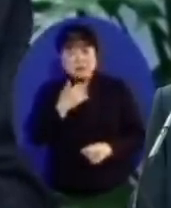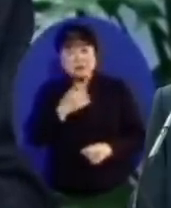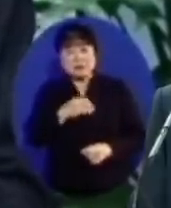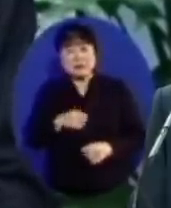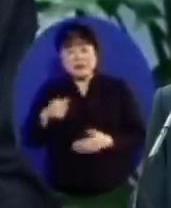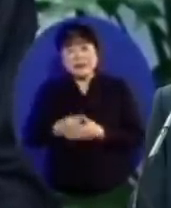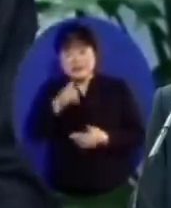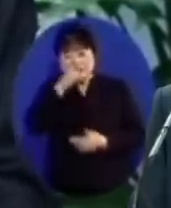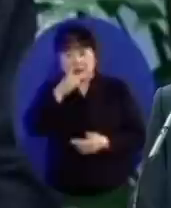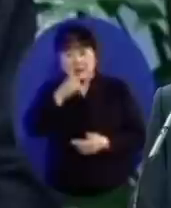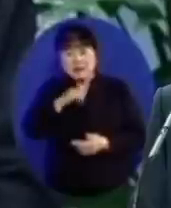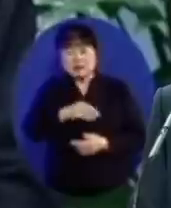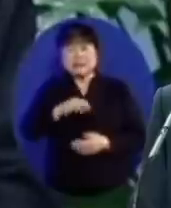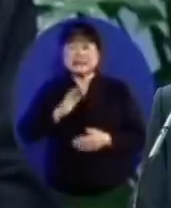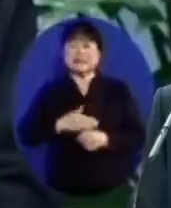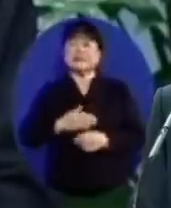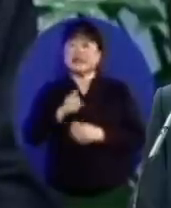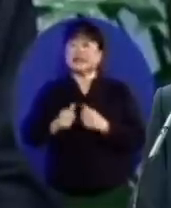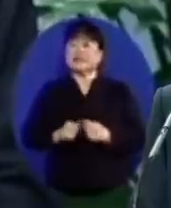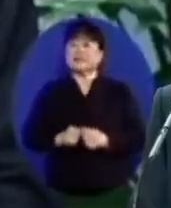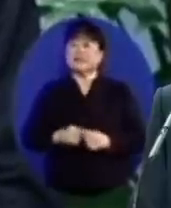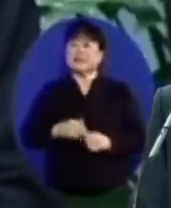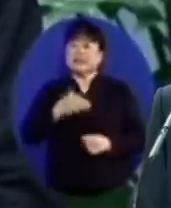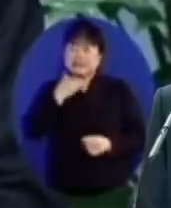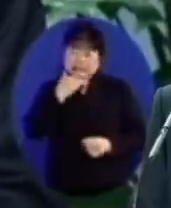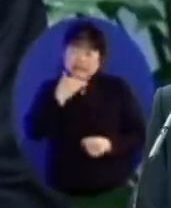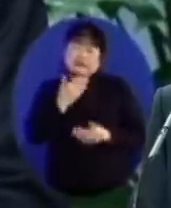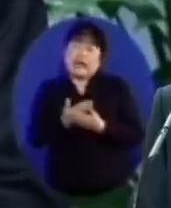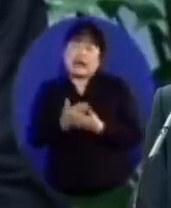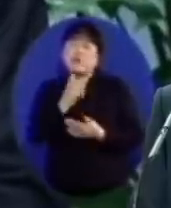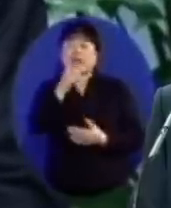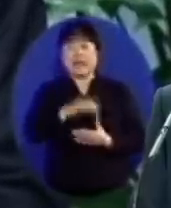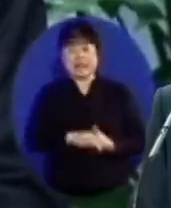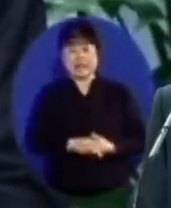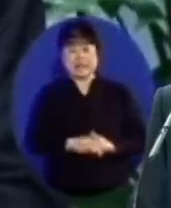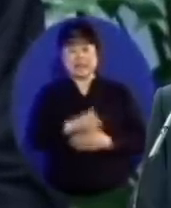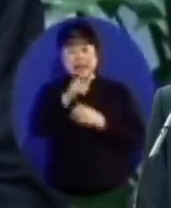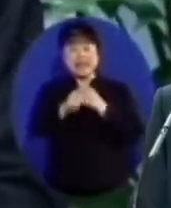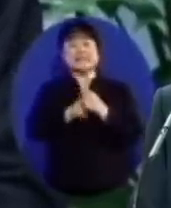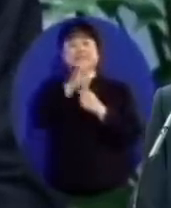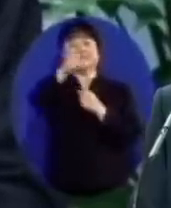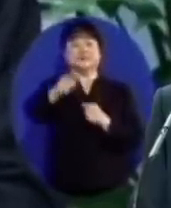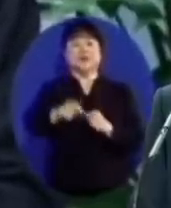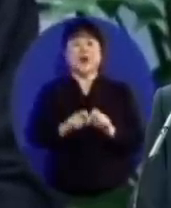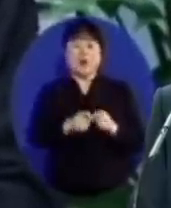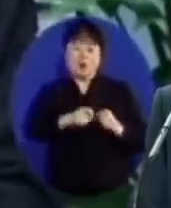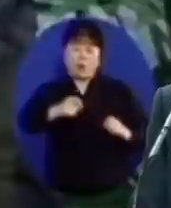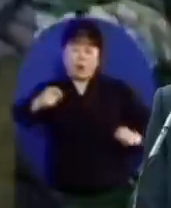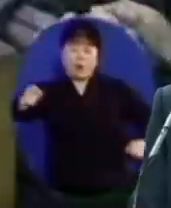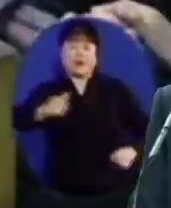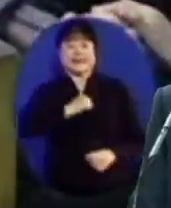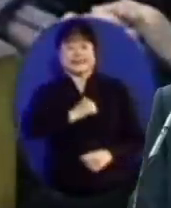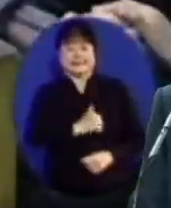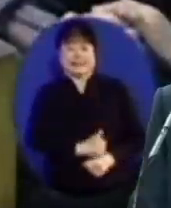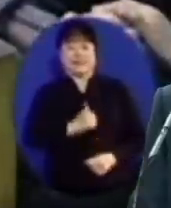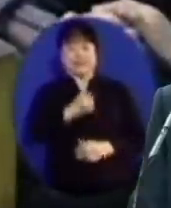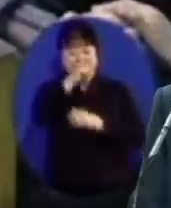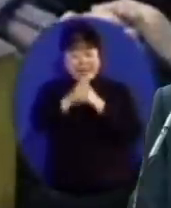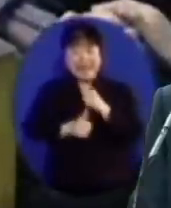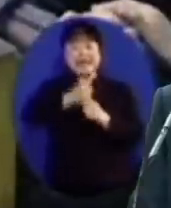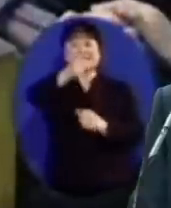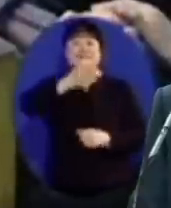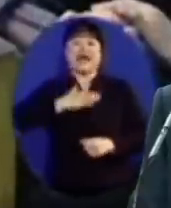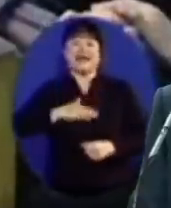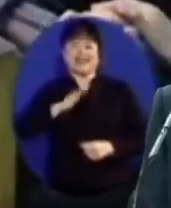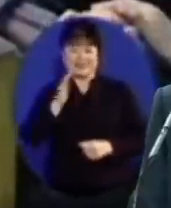우리가 잘못하고 난 다음에는 하나님이 기다리지 못할까 싶어 겁을 집어먹는 것입니다. 하나님은 오래오래 참으시는 하나님이시라는 것을 알아야